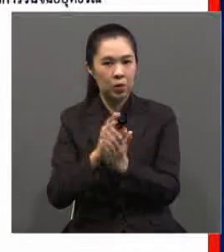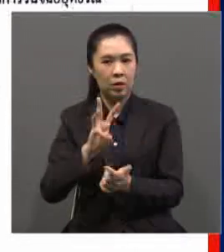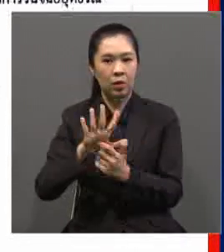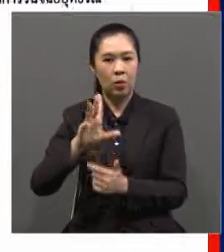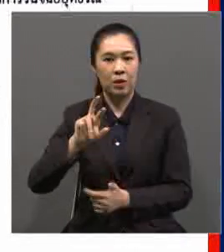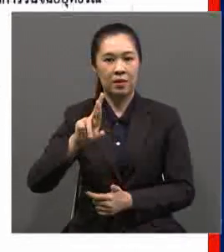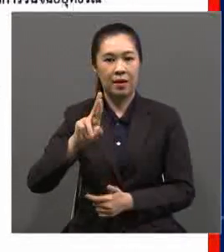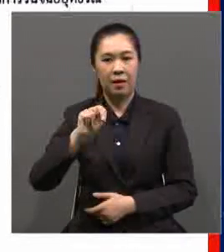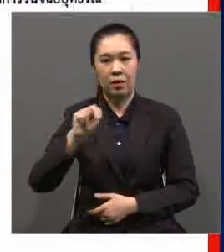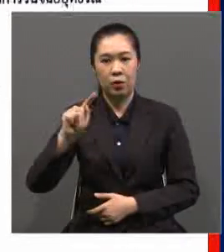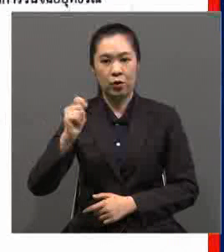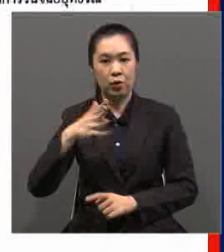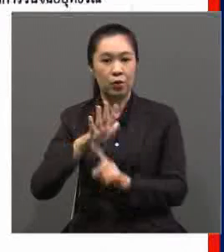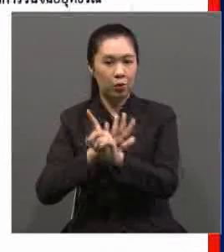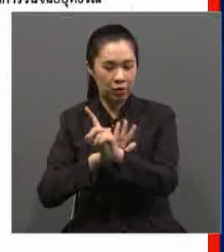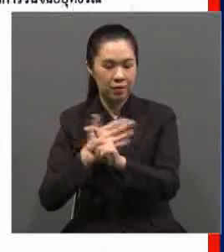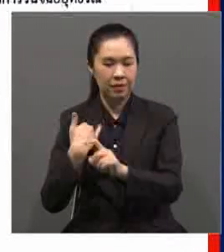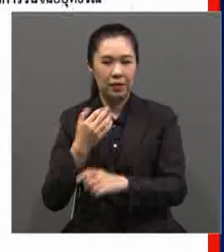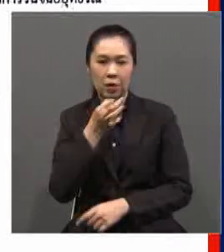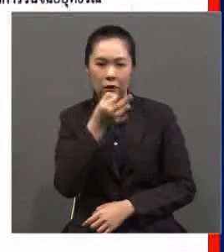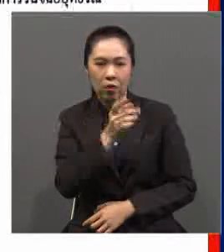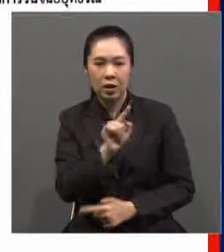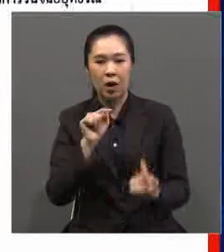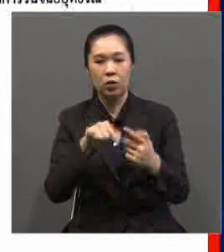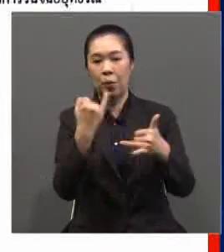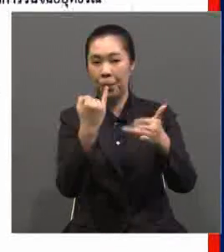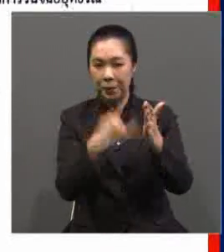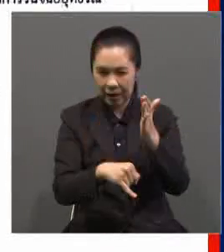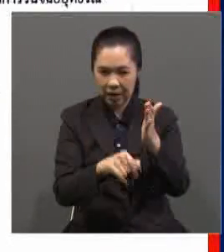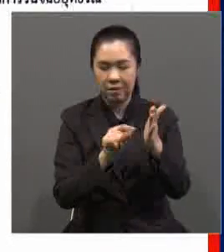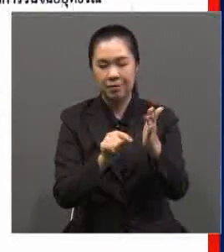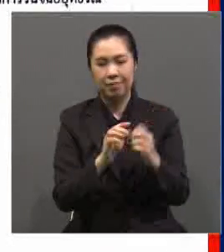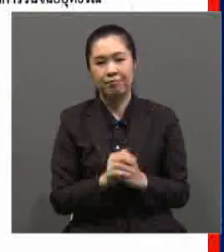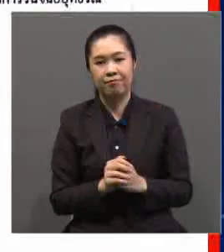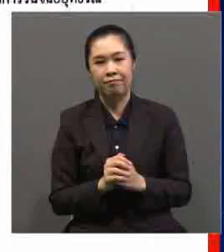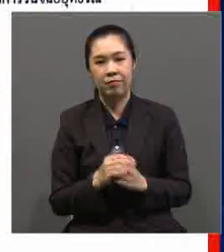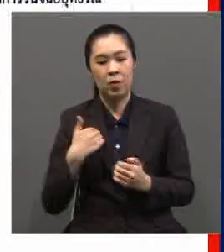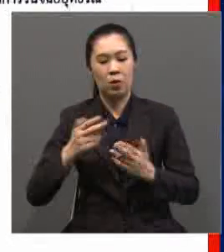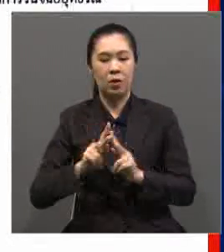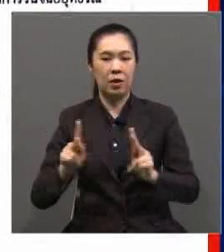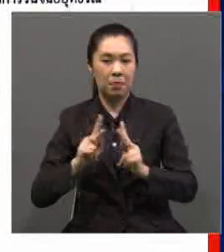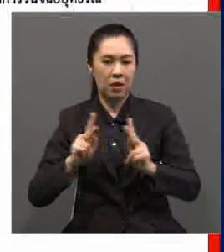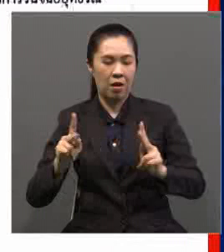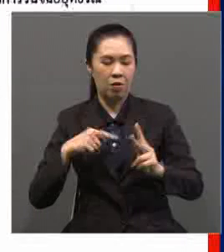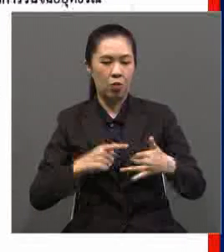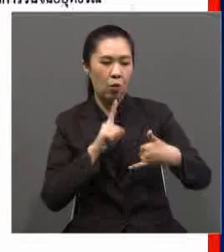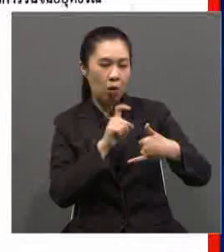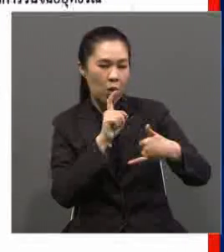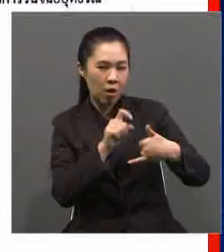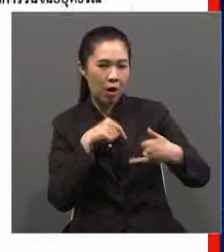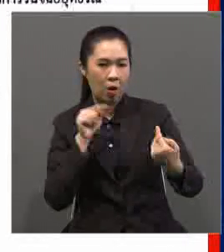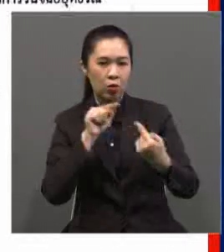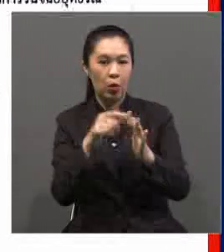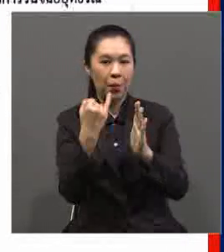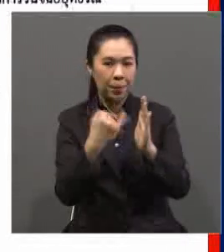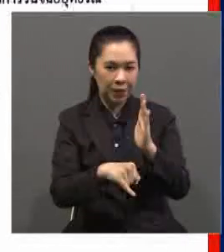ระนนท์ชาวยองเนื่องจากถูกกล่าวหาว่ากระทำความผิดวินัยร้ายแรงจนถูกตั้งกรรมการสอบสวนในคดีฐ